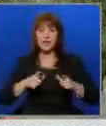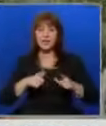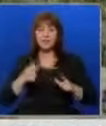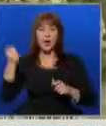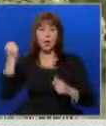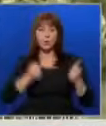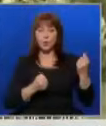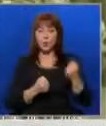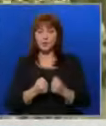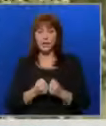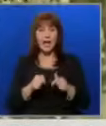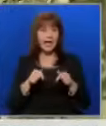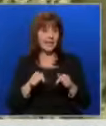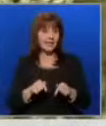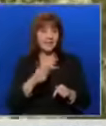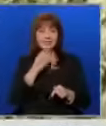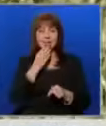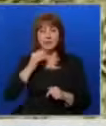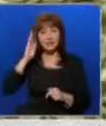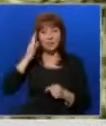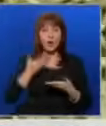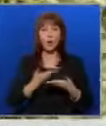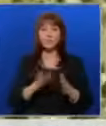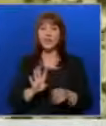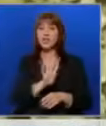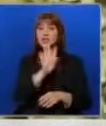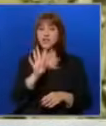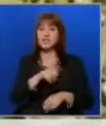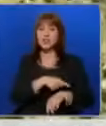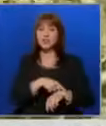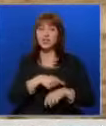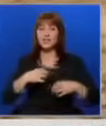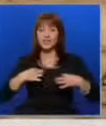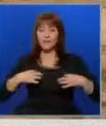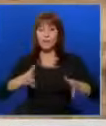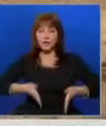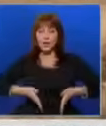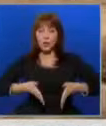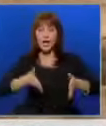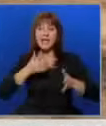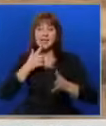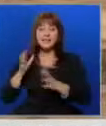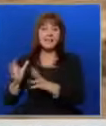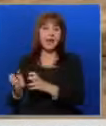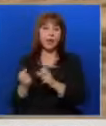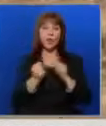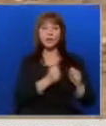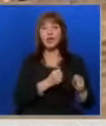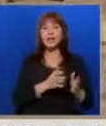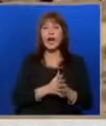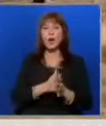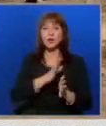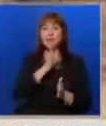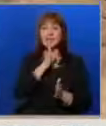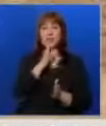Юнис и Рафа. И днес израелската армия отвори 4-часов хуманитарен коридор за евакуация на хората от север. Смята се, че там са